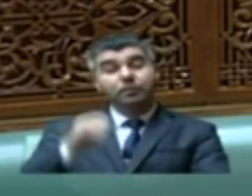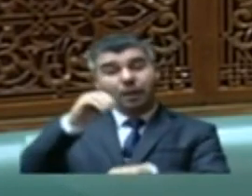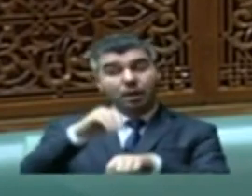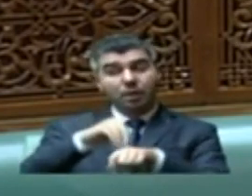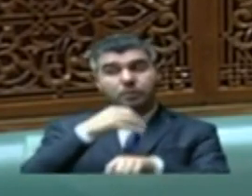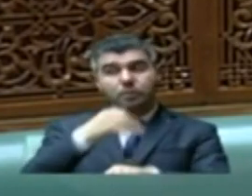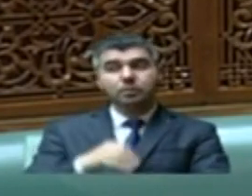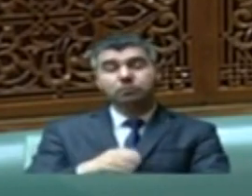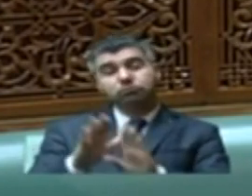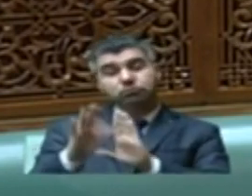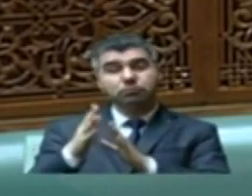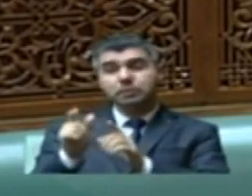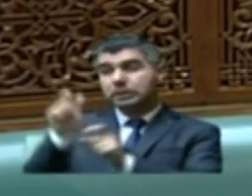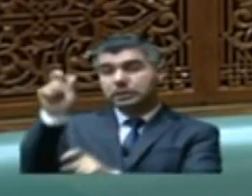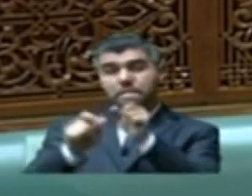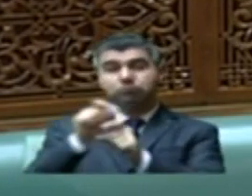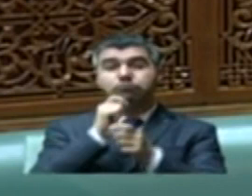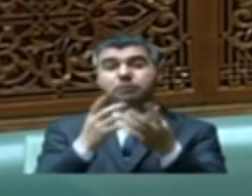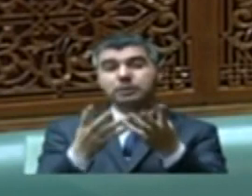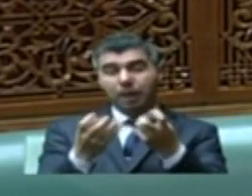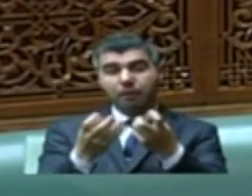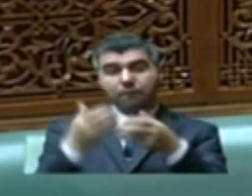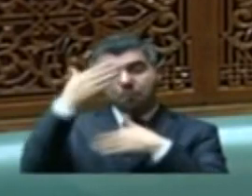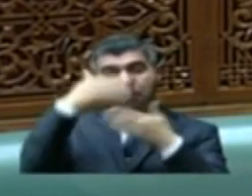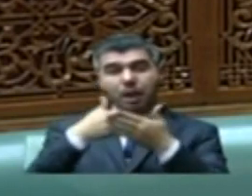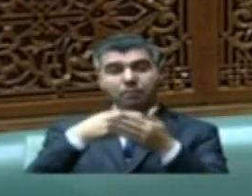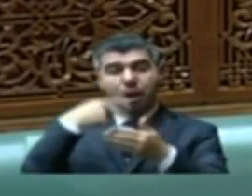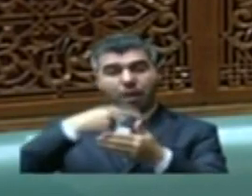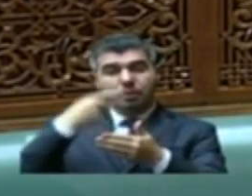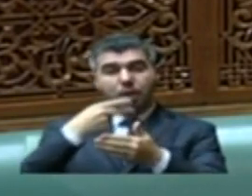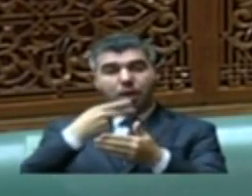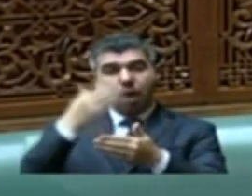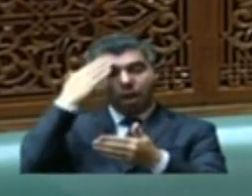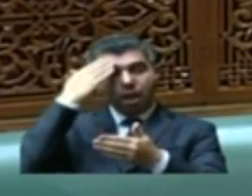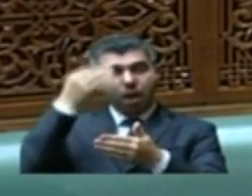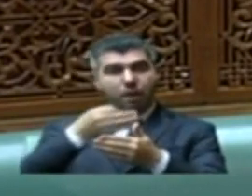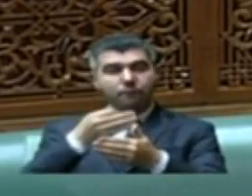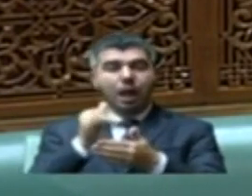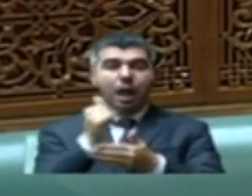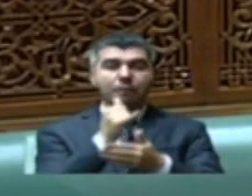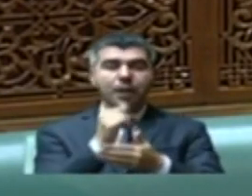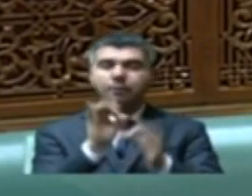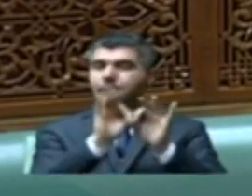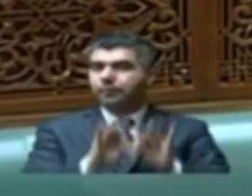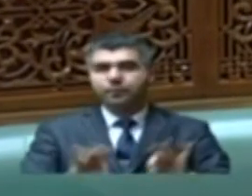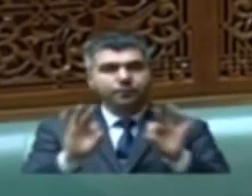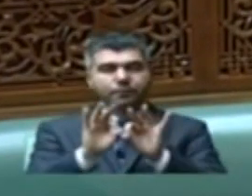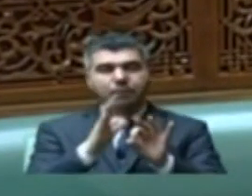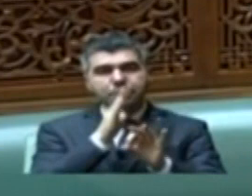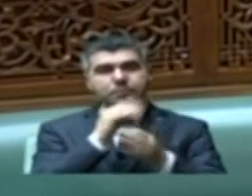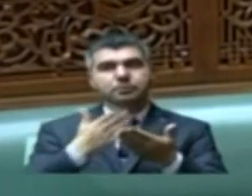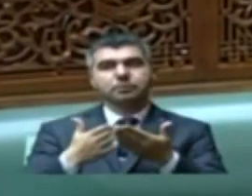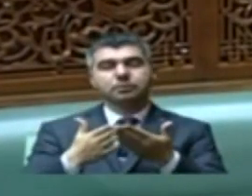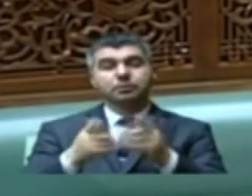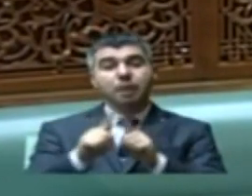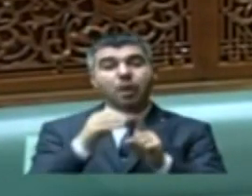أن أكثر من ثلث المغاربة إلا من أقول أكثر لا ينطقون ولا يحسنون النطق والتعبير بالعربية، وهذه اللغة العربية